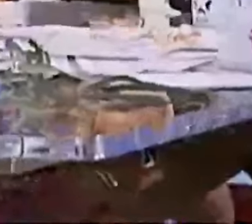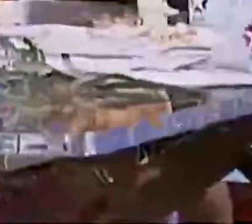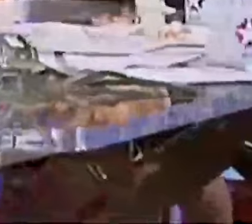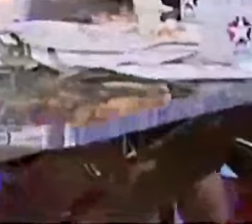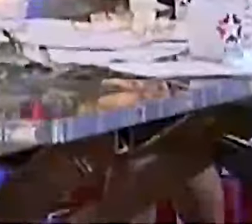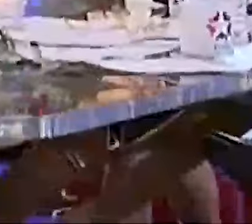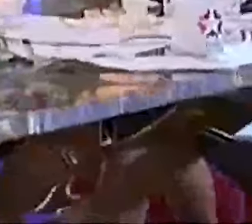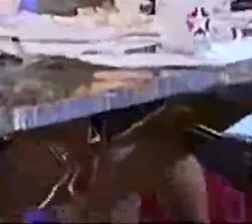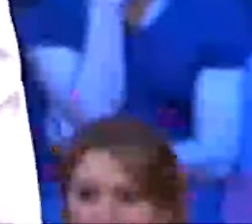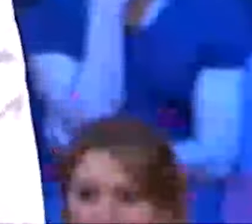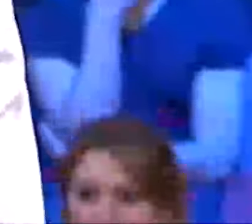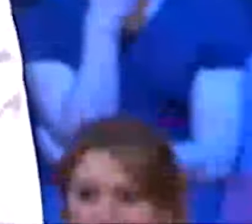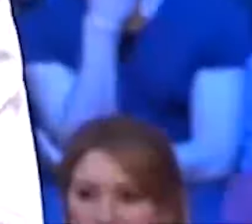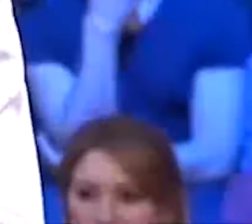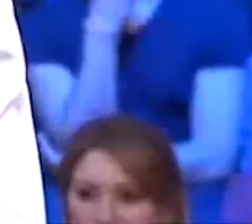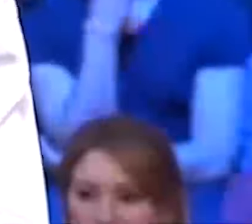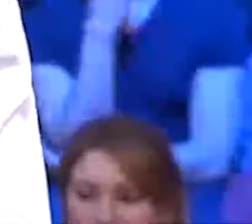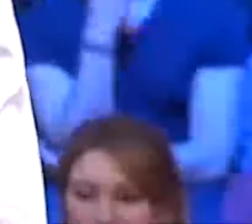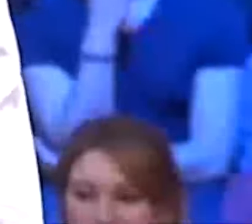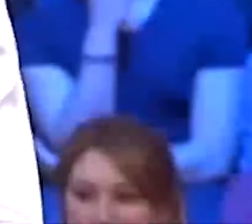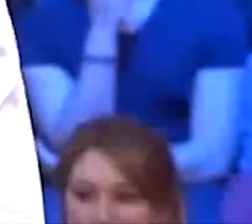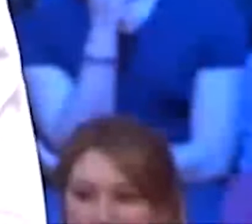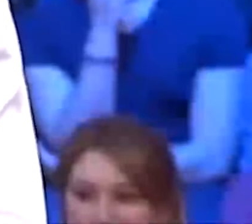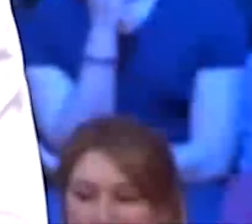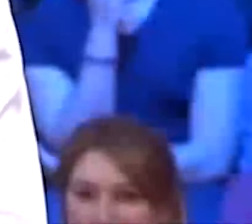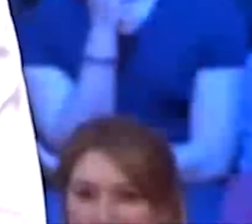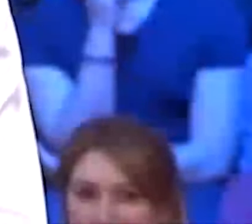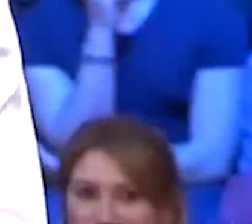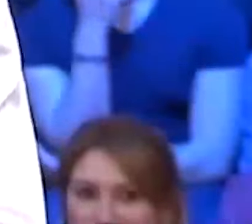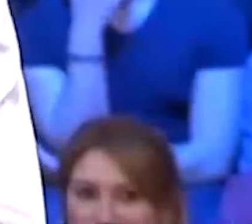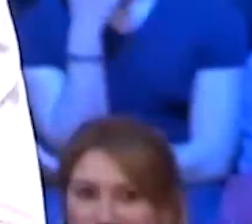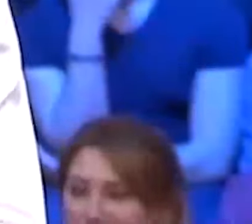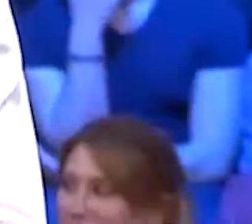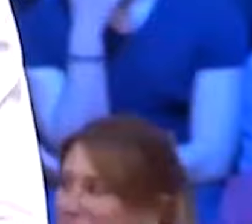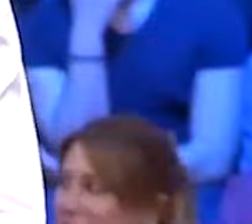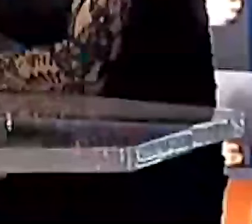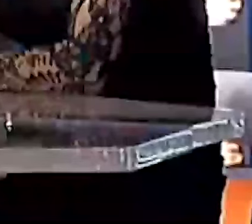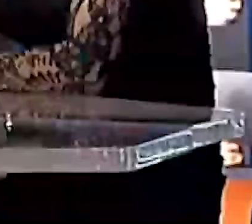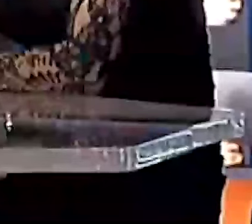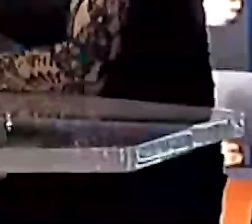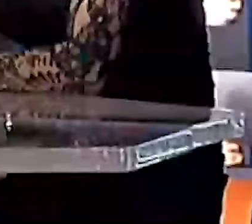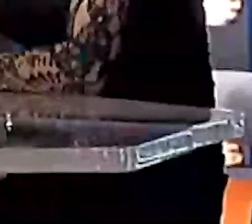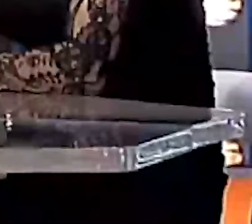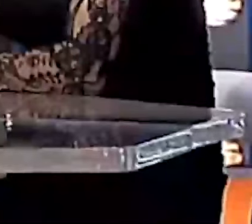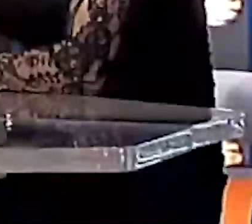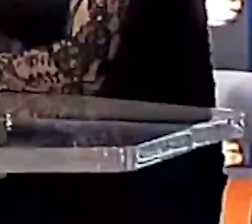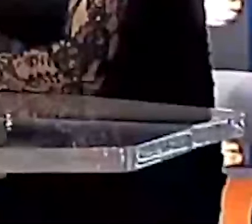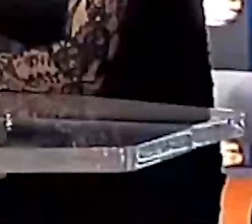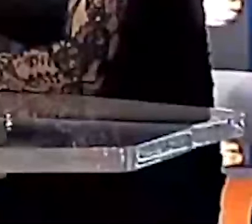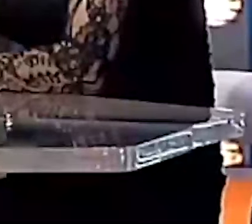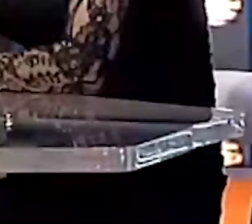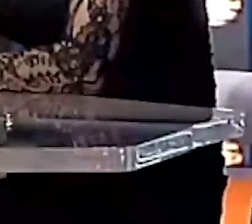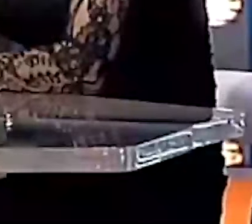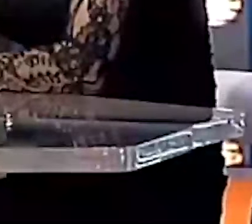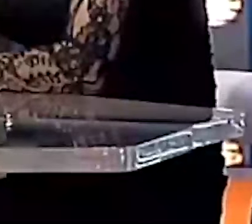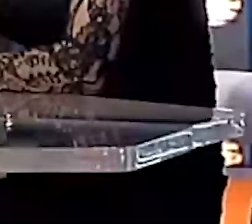o karakterini anladı. Bak zarif ya kişi. Dört tane kolu falan var diye düşündüm ben. Çok yani. Çok mu konuşuyordu ne? Çok mu konuşuyordu? O da zarif ya. Çok konuşuyor